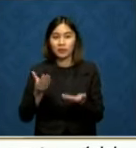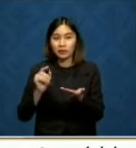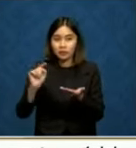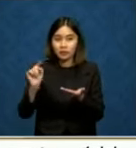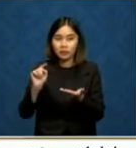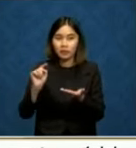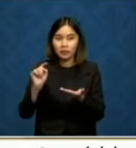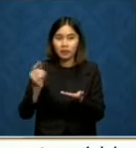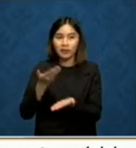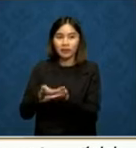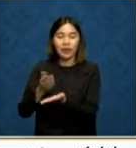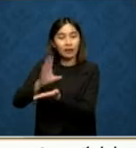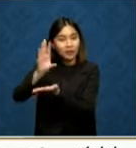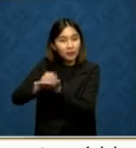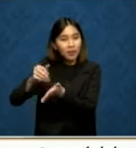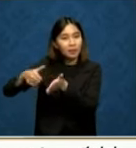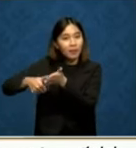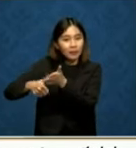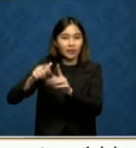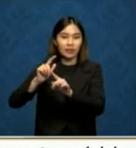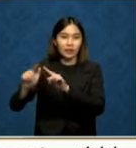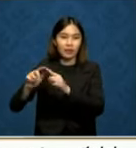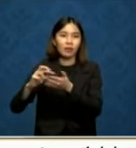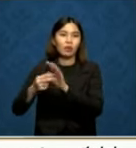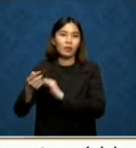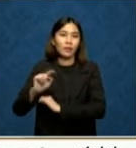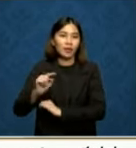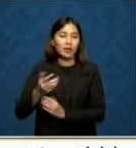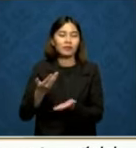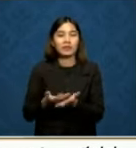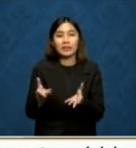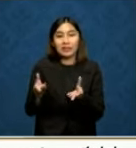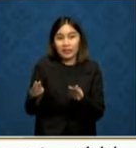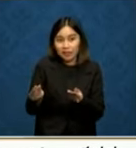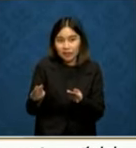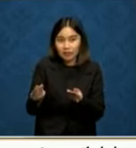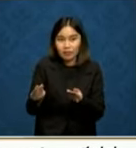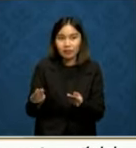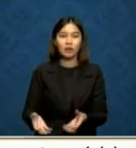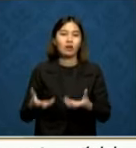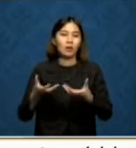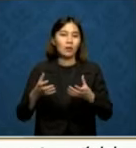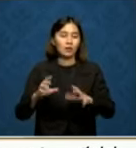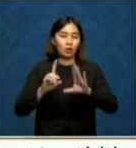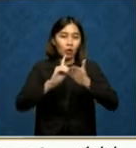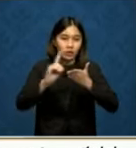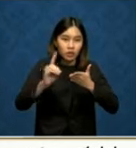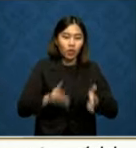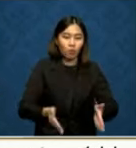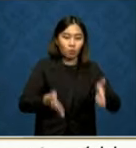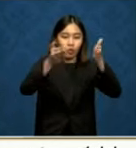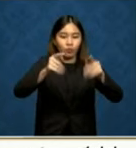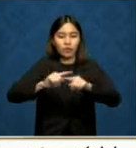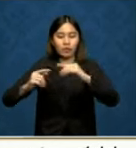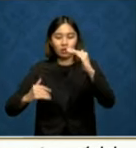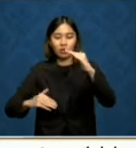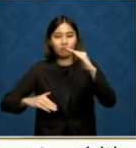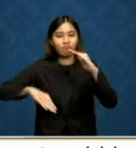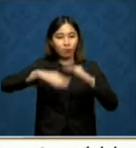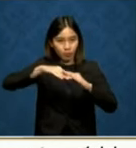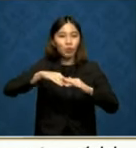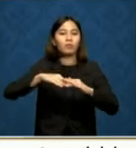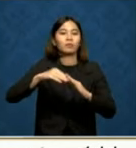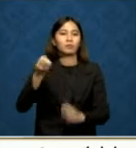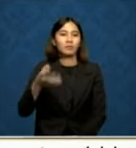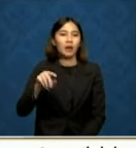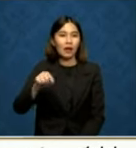เก็บภาษี เรีกว่าที่ดินอาสังหาริมอทซ่ขณใcza sigern สูงและจ